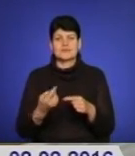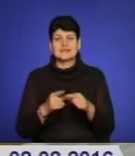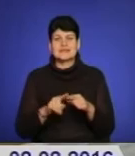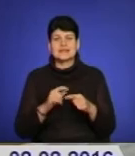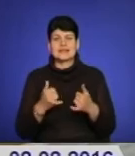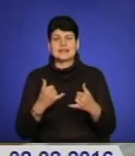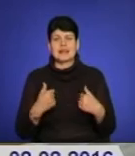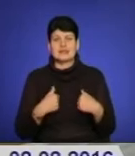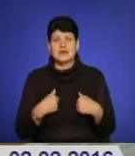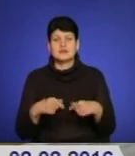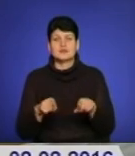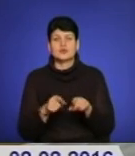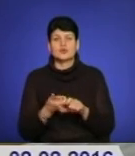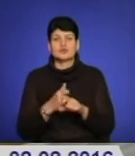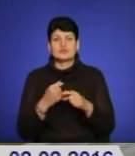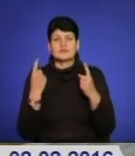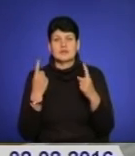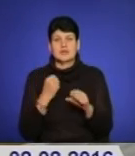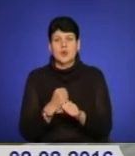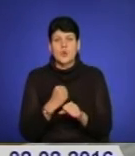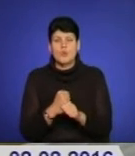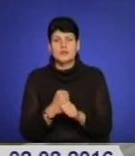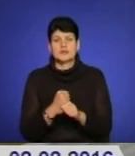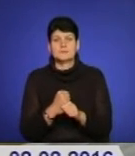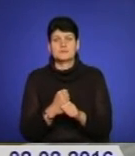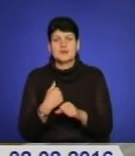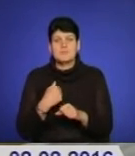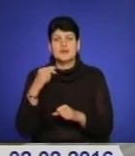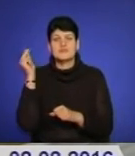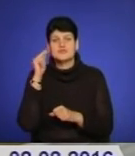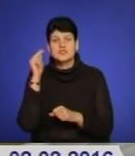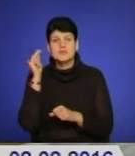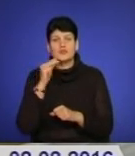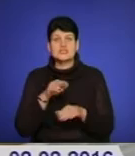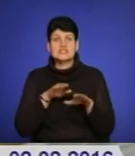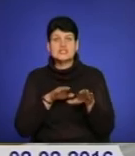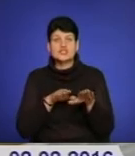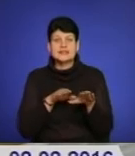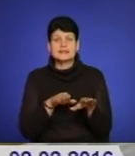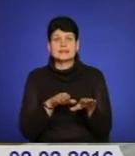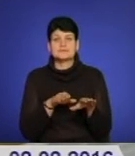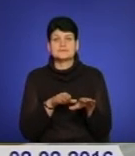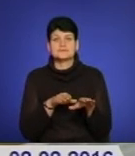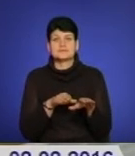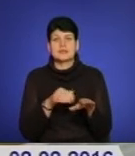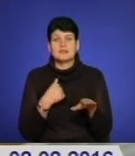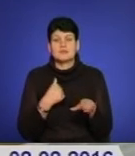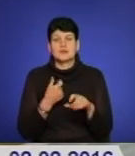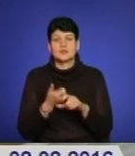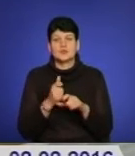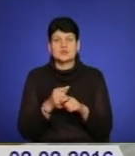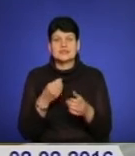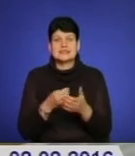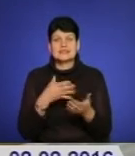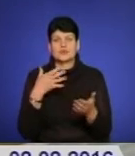нас теж дуже велика робота. Ми вчимося шити і ми дуже